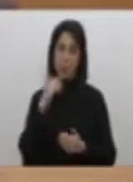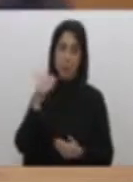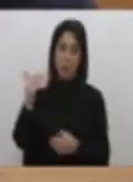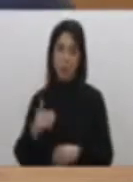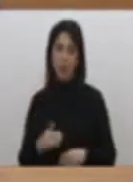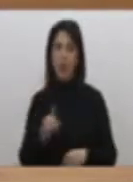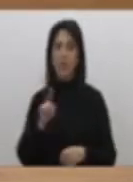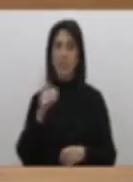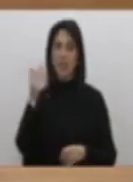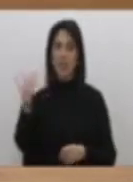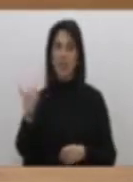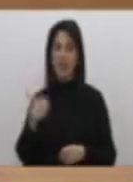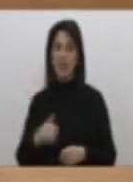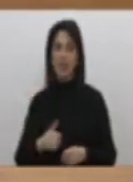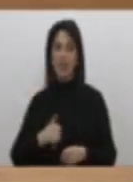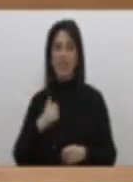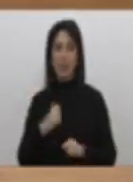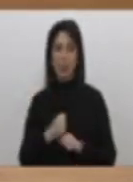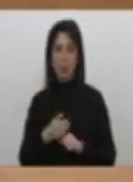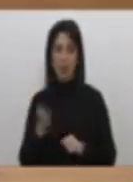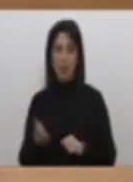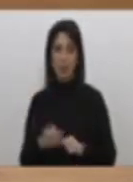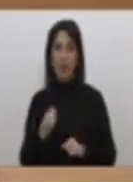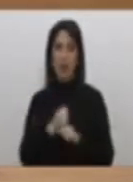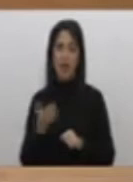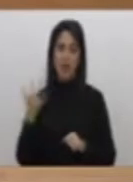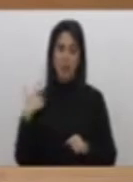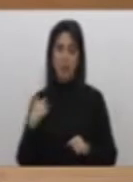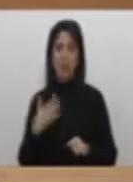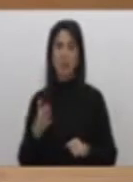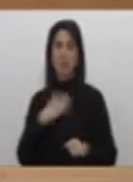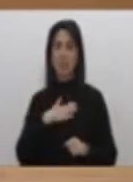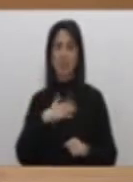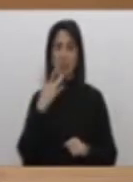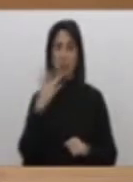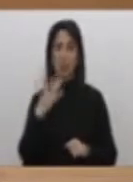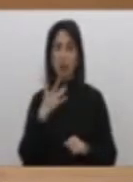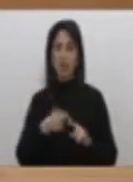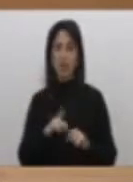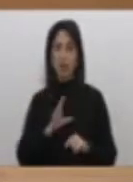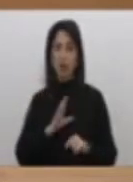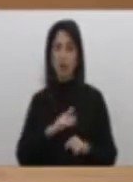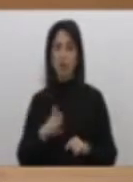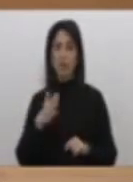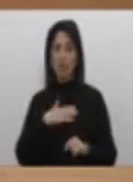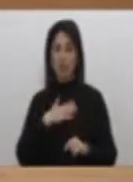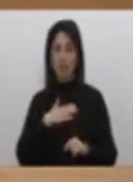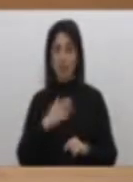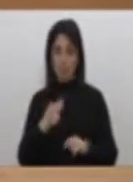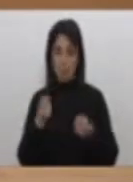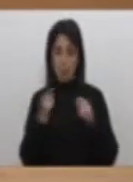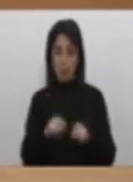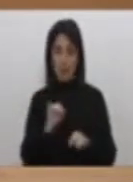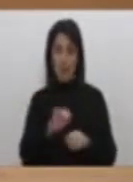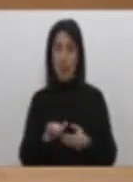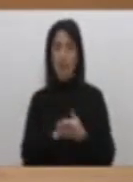თქვენ ღირსეულად აკეთებთ, დააკეთებდით. ჩვენი პოლიტიკა ის იყო რომ ჩვენ მოსვლიდან